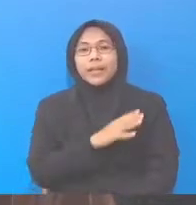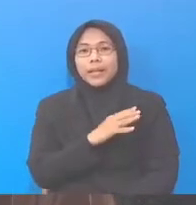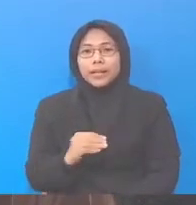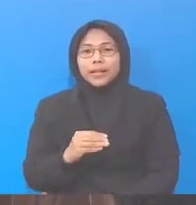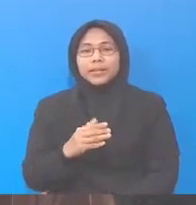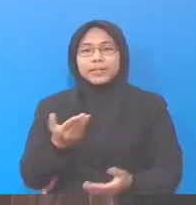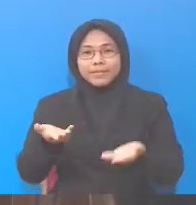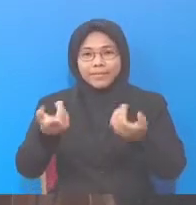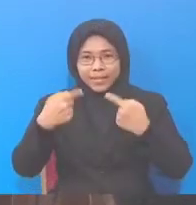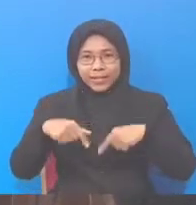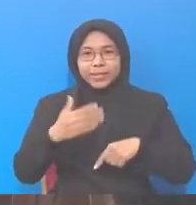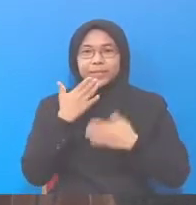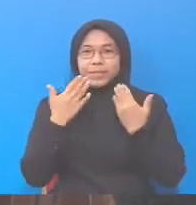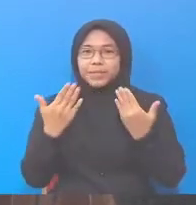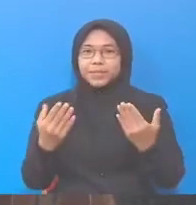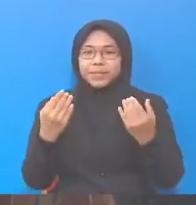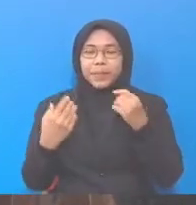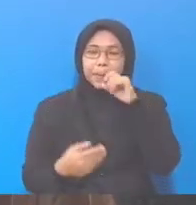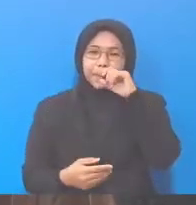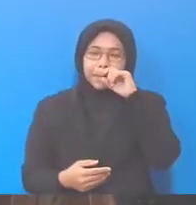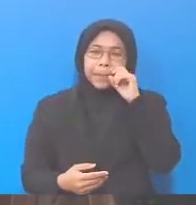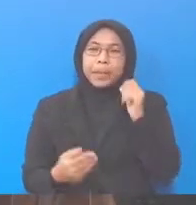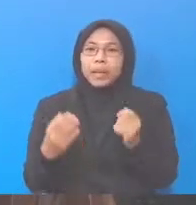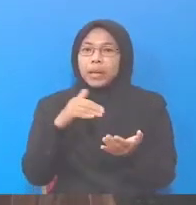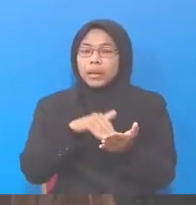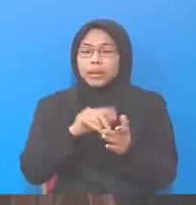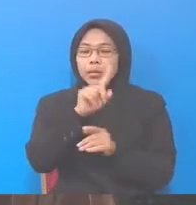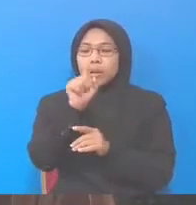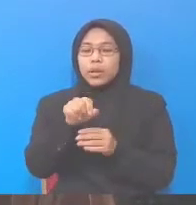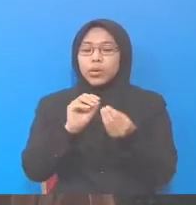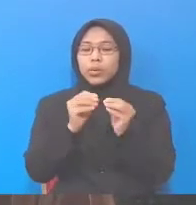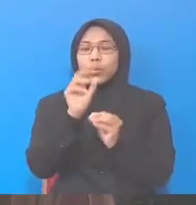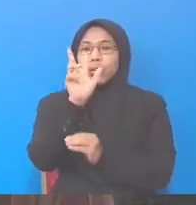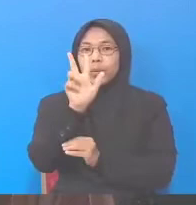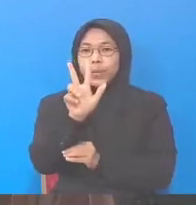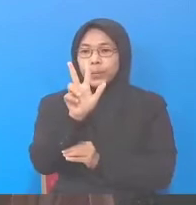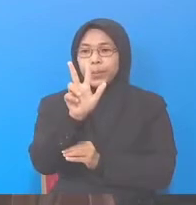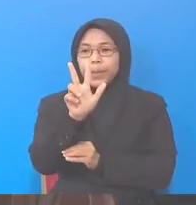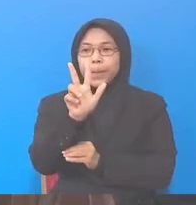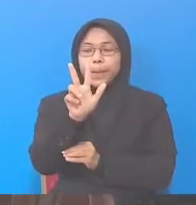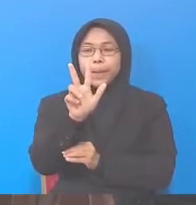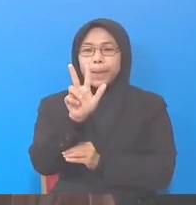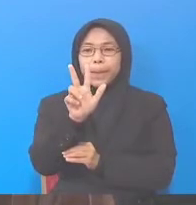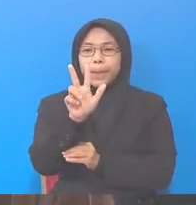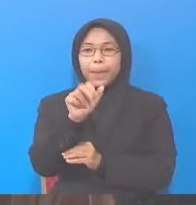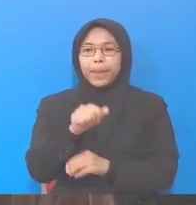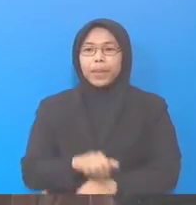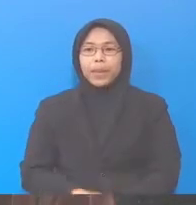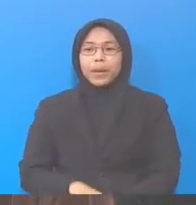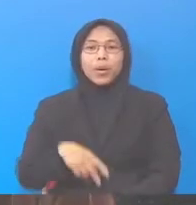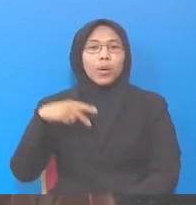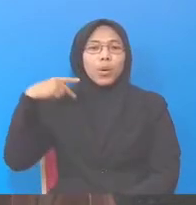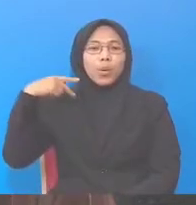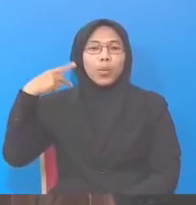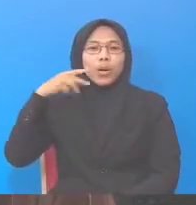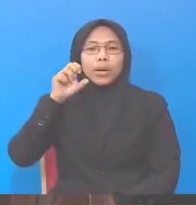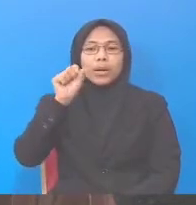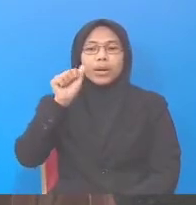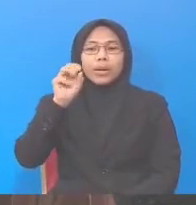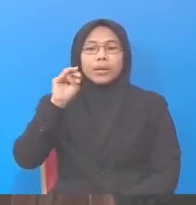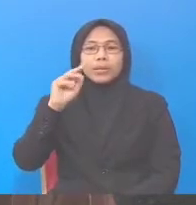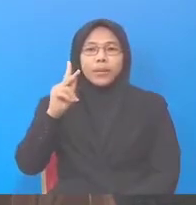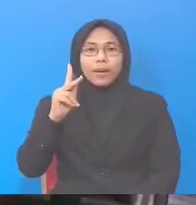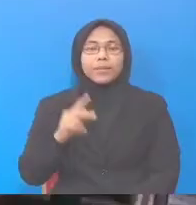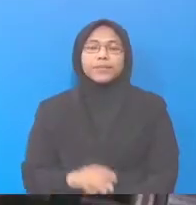Hai yang sulit hadirnya Makasih dan sekarang persoalan Danbo Hai one asma binti